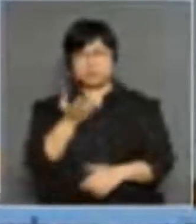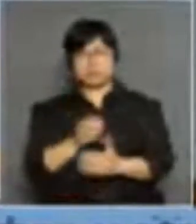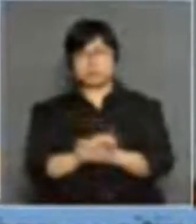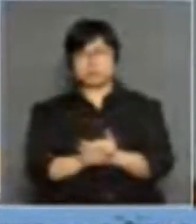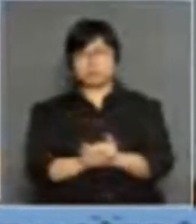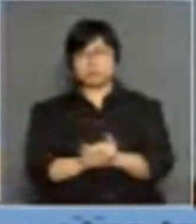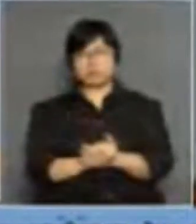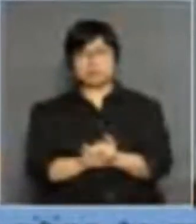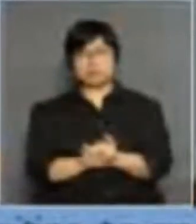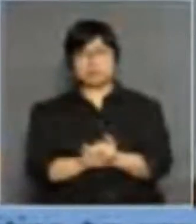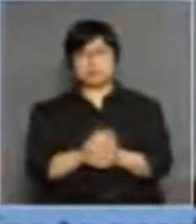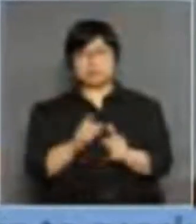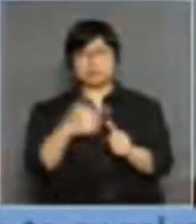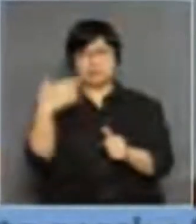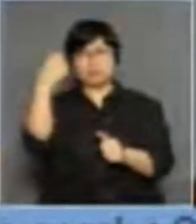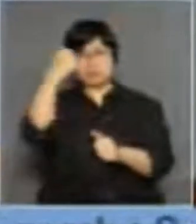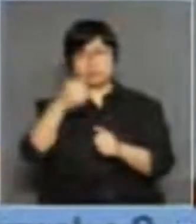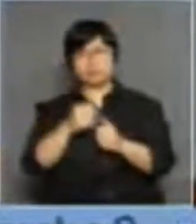主席，